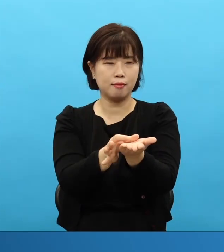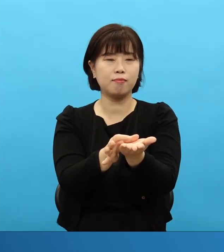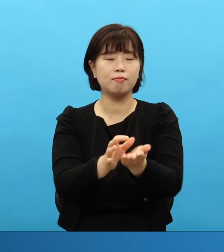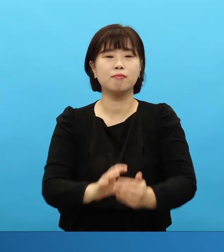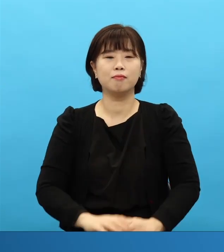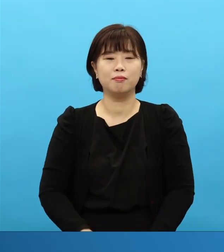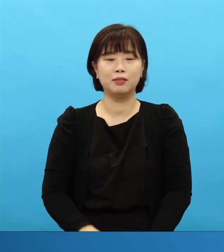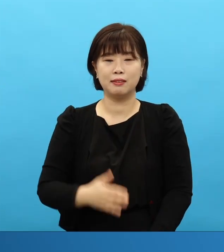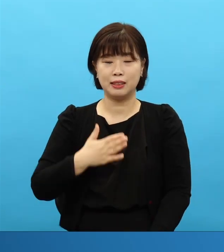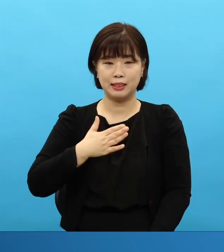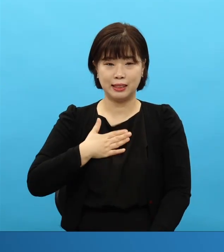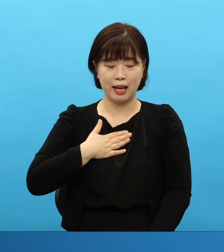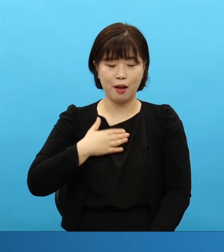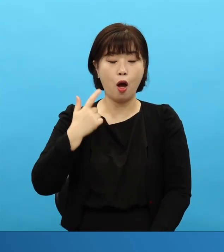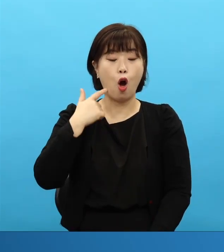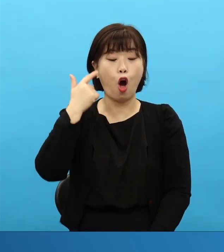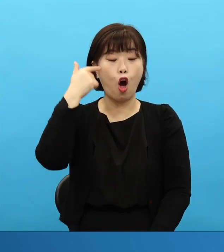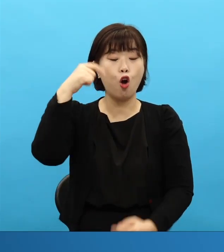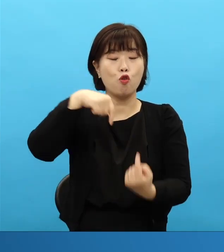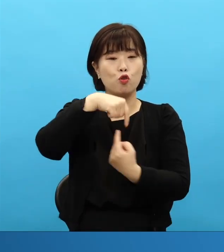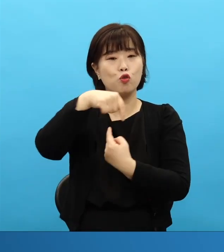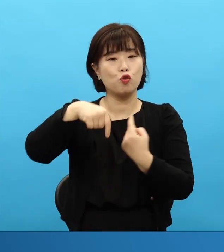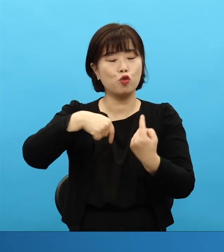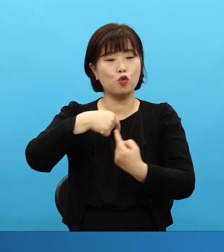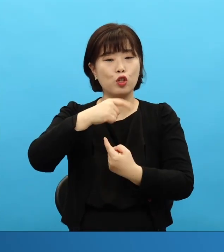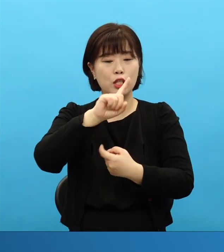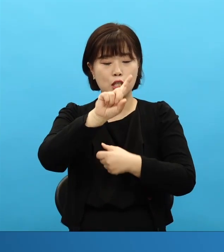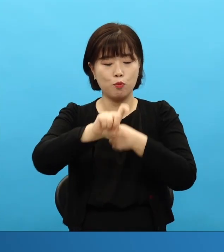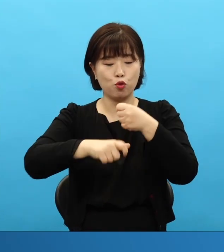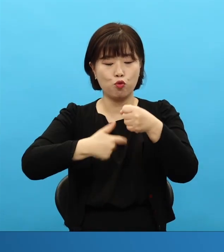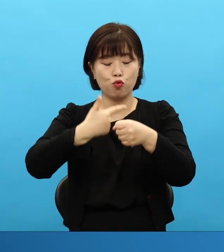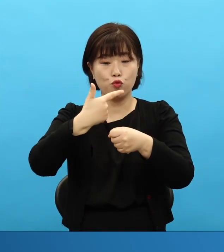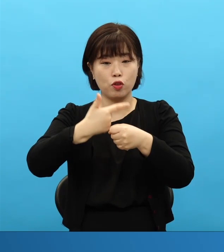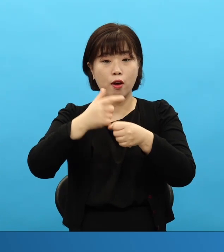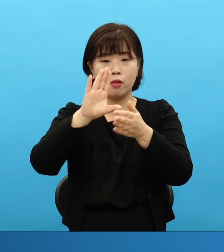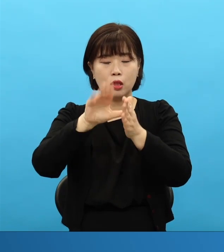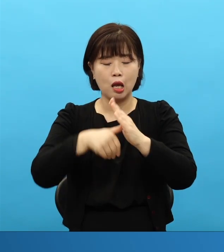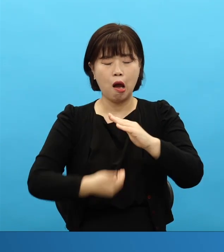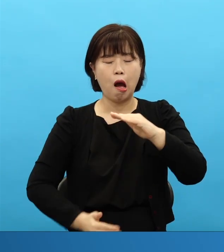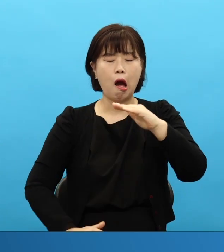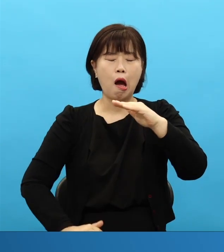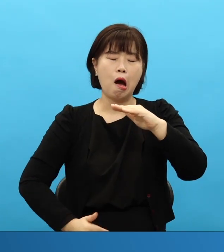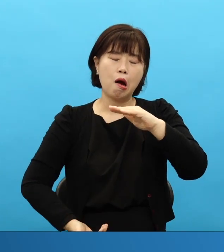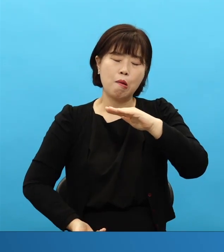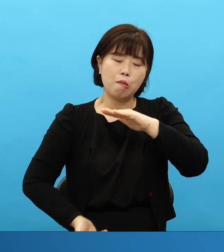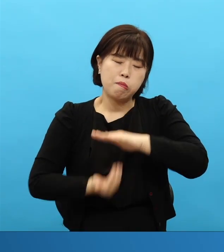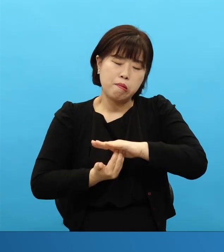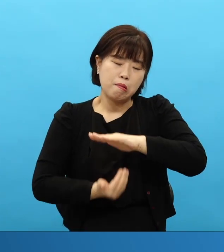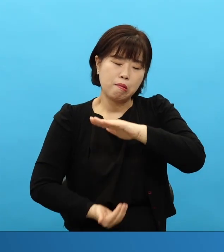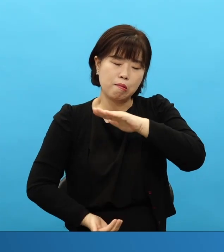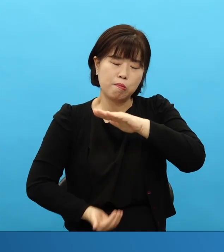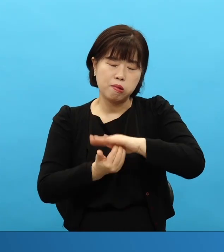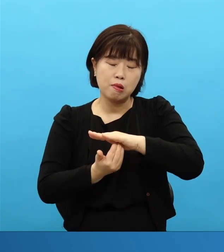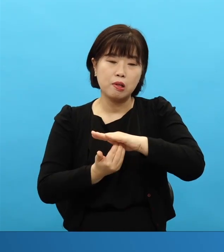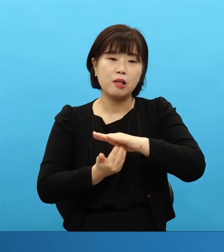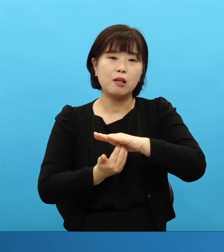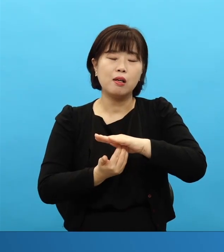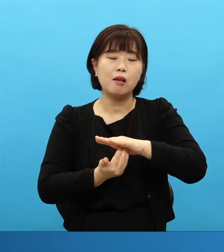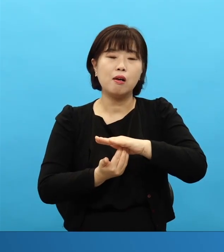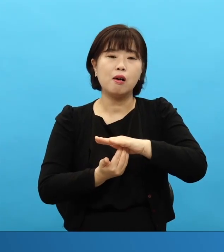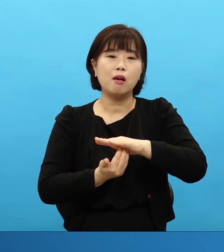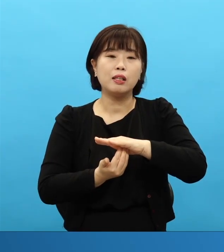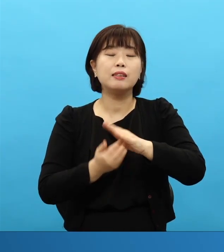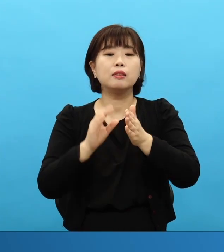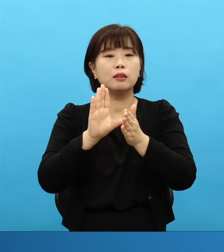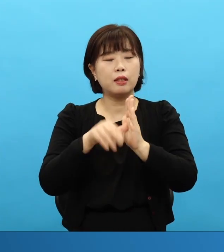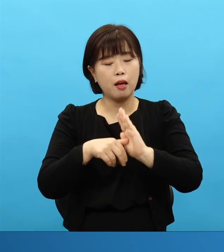제가 목회를 한 6년 하고 나서 한계가 왔어요. 그때 제 마음속에